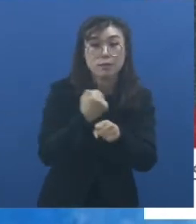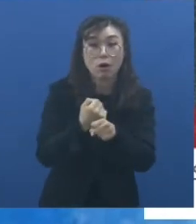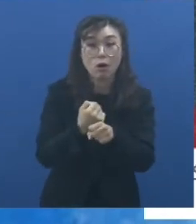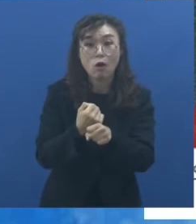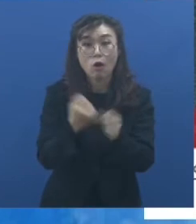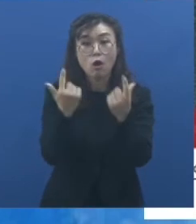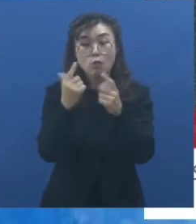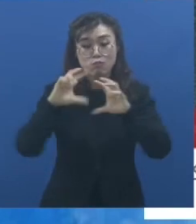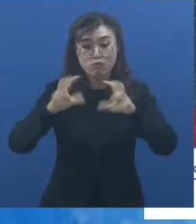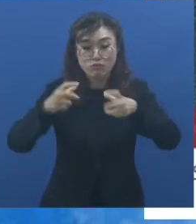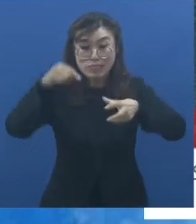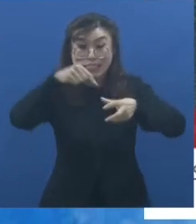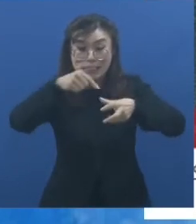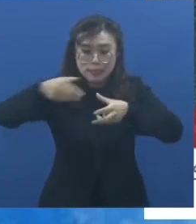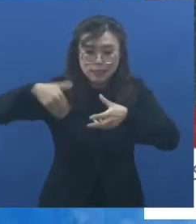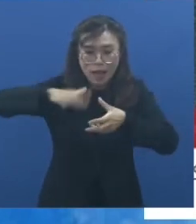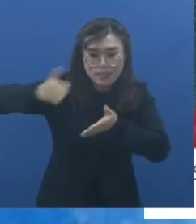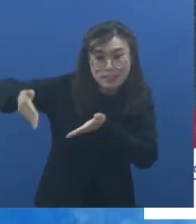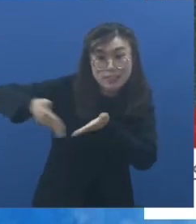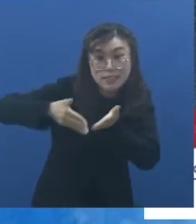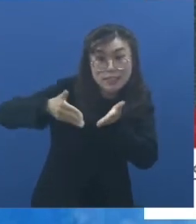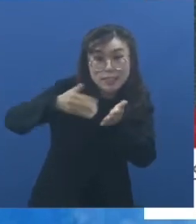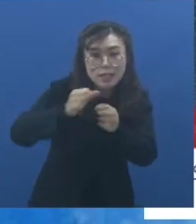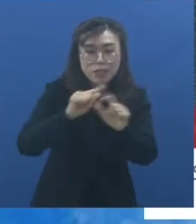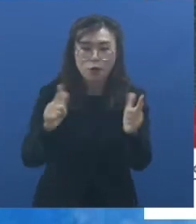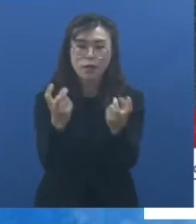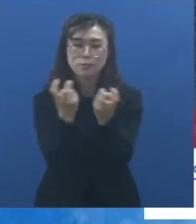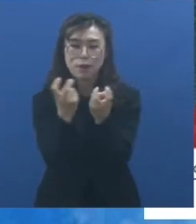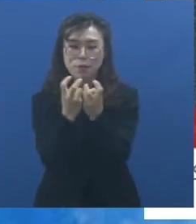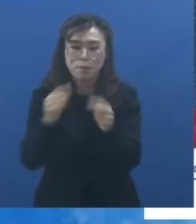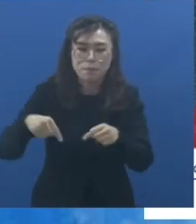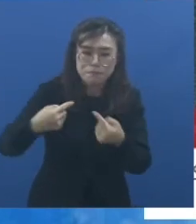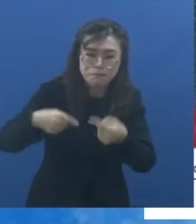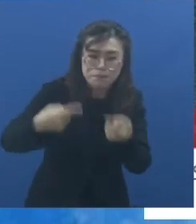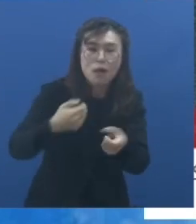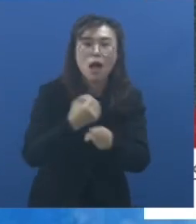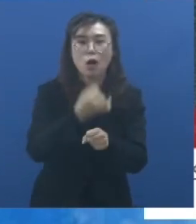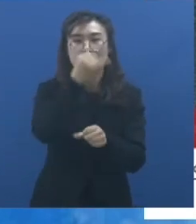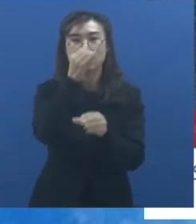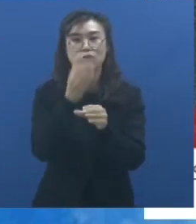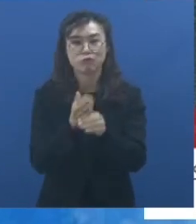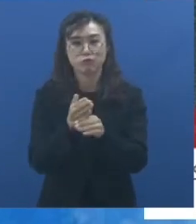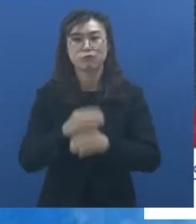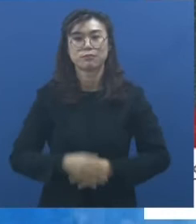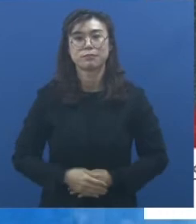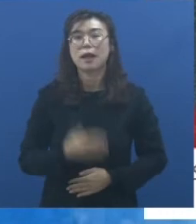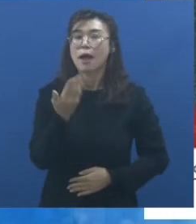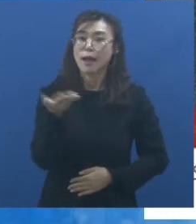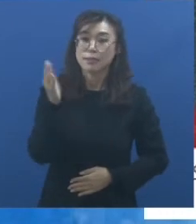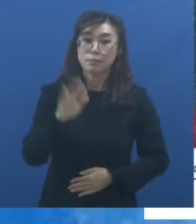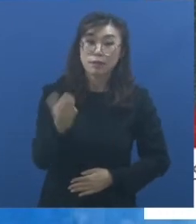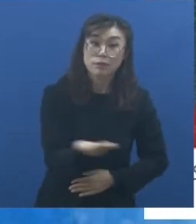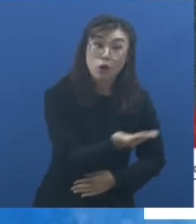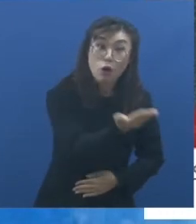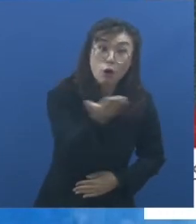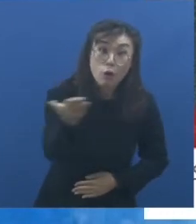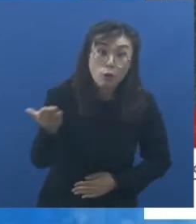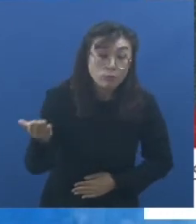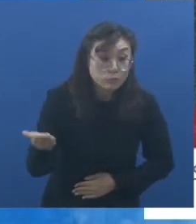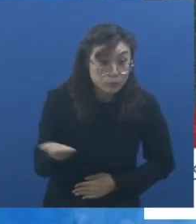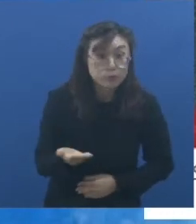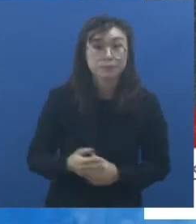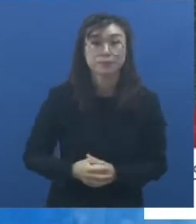하는가 여러가지 그런 용구 활동이란 응가 이런게 이런거에 같이 참여할 수 밖에 없어요 그렇지만 여러분들 우리 그름을 하더라도